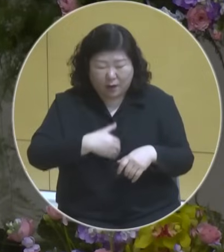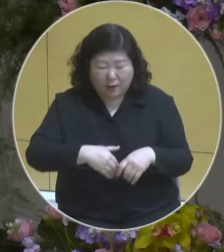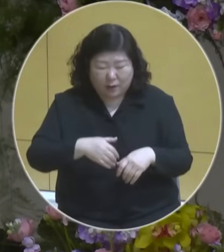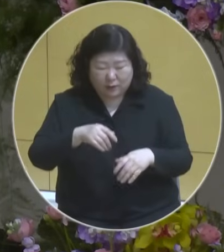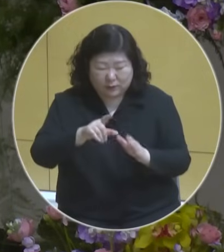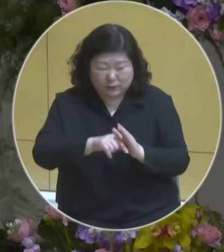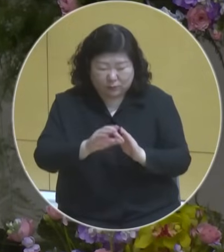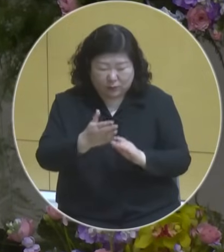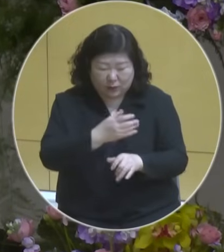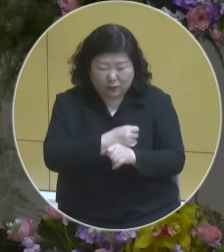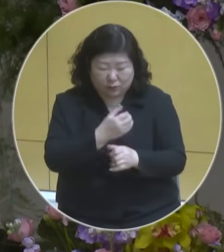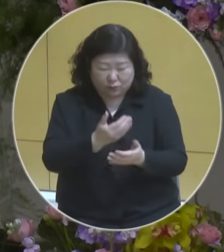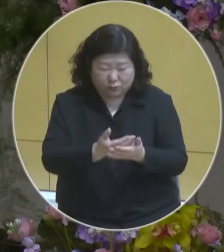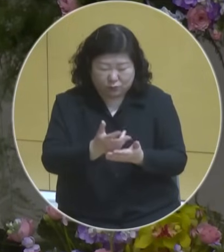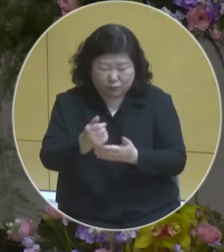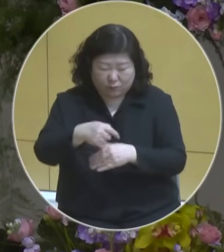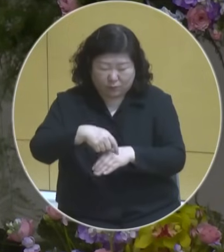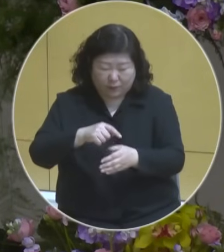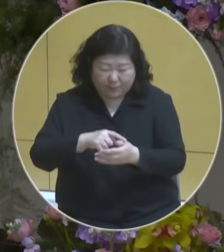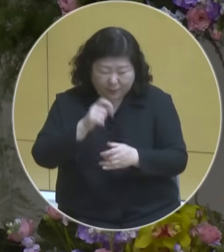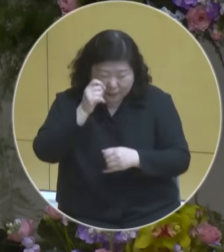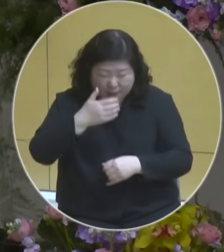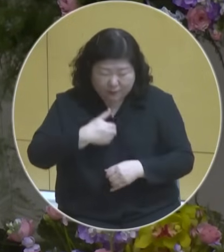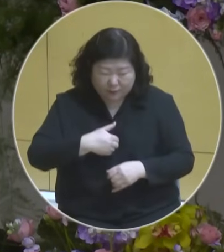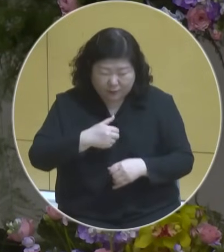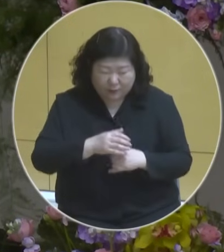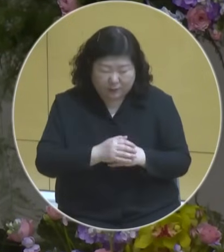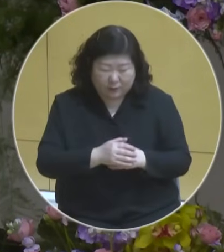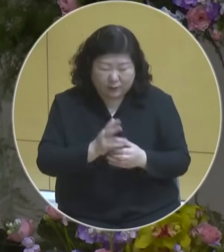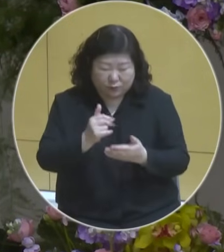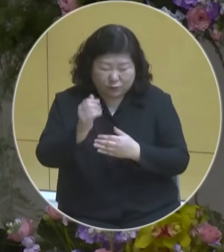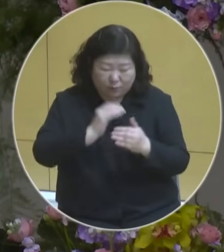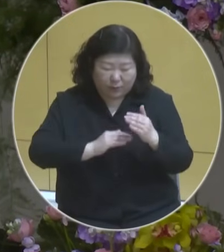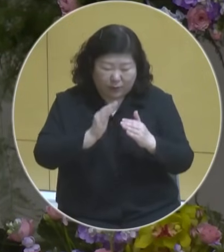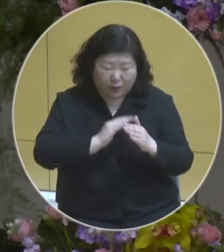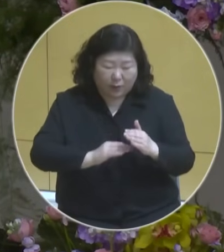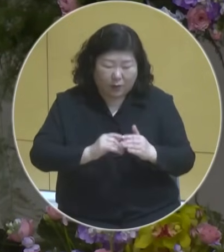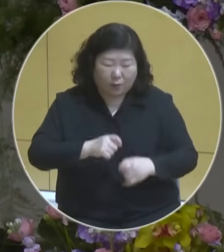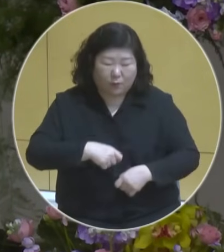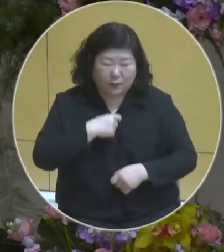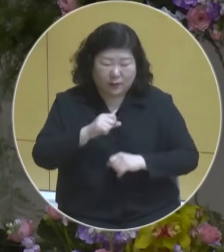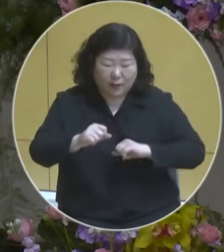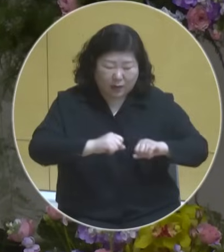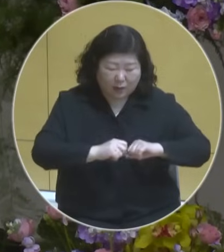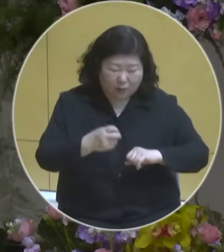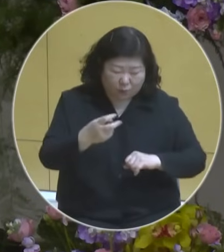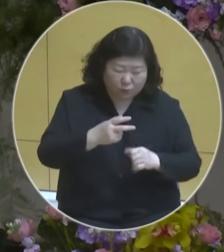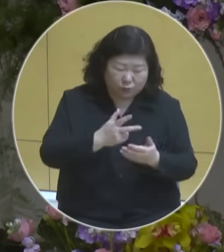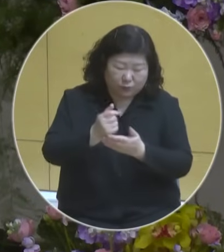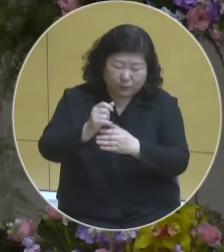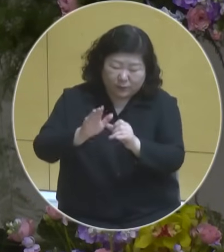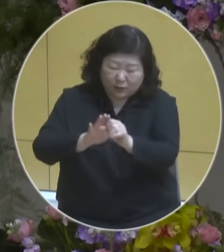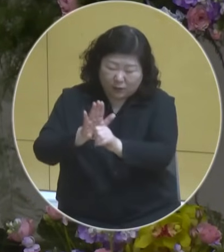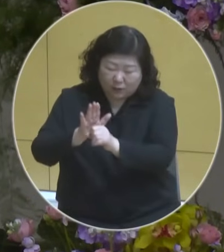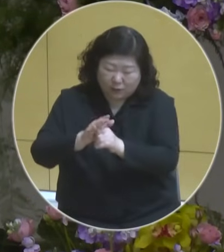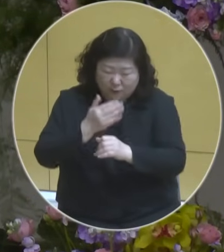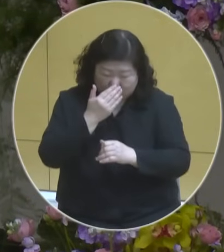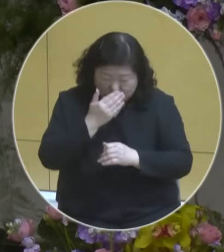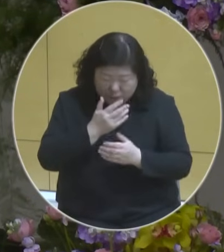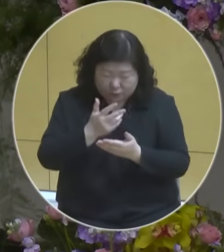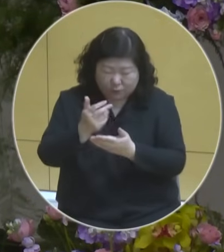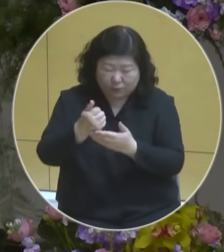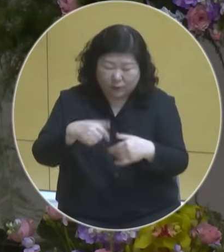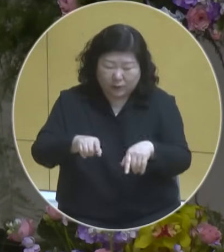되고 주님의 마음을 깨달아 오직 주님의 공의를 행하며 주님을 사랑하고 겸손히 주님과